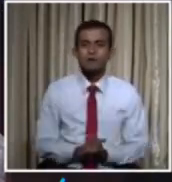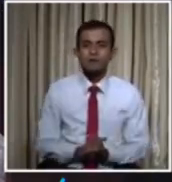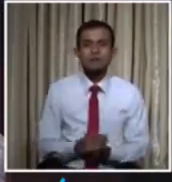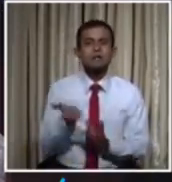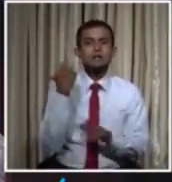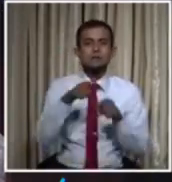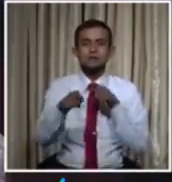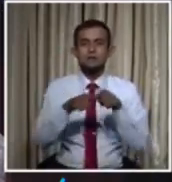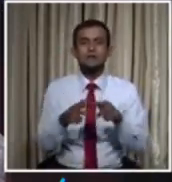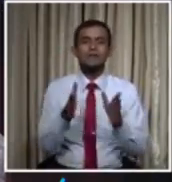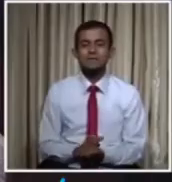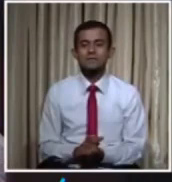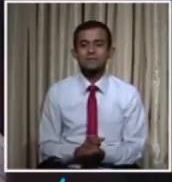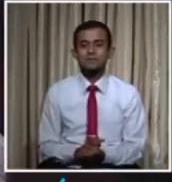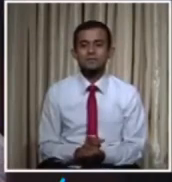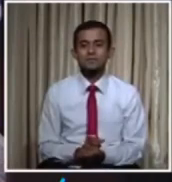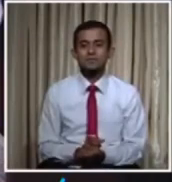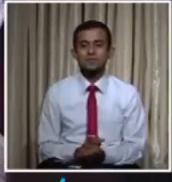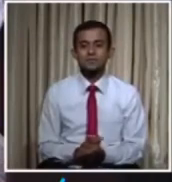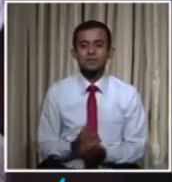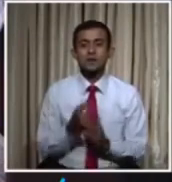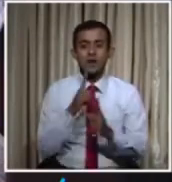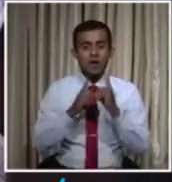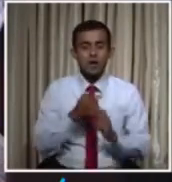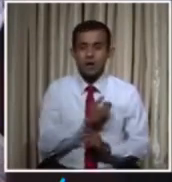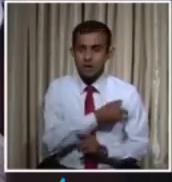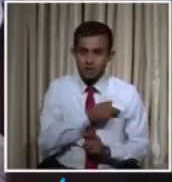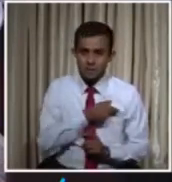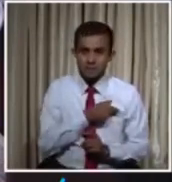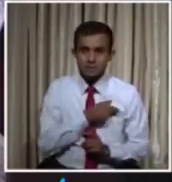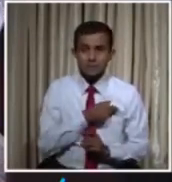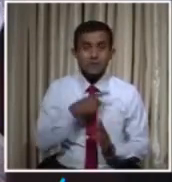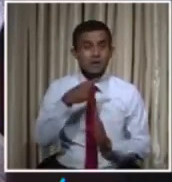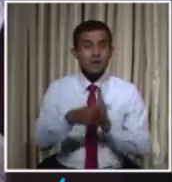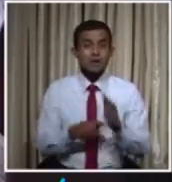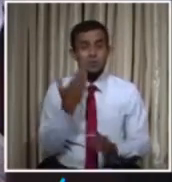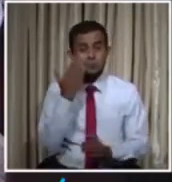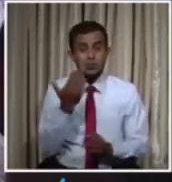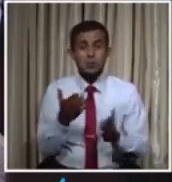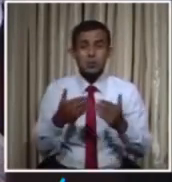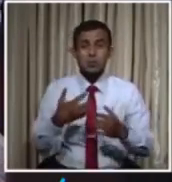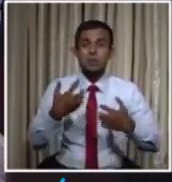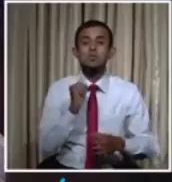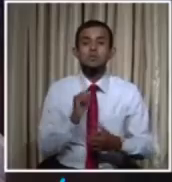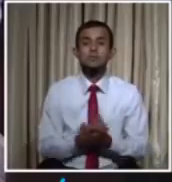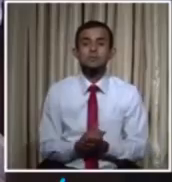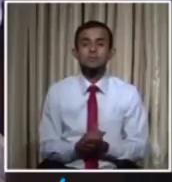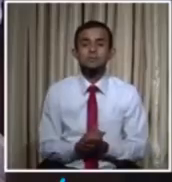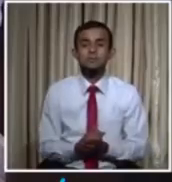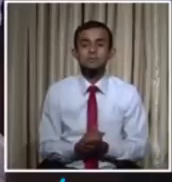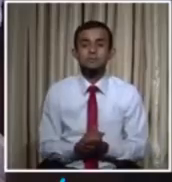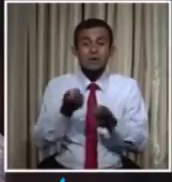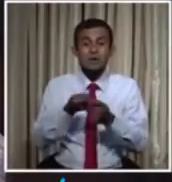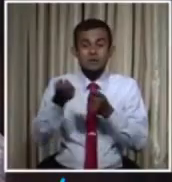සුපුරුදු ආකාරයට hina වුණා දරු කතානායකතුමනි රට මුහුණ දෙන තවත් ආර්ථික අර්බුදයක් තමයි ත්‍රිත්ව